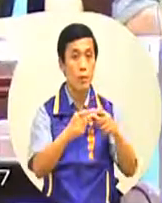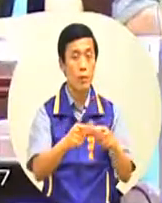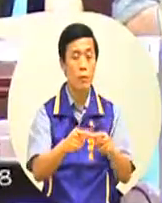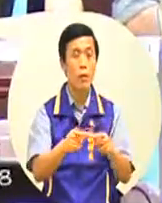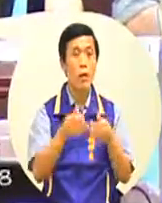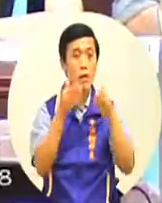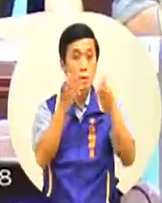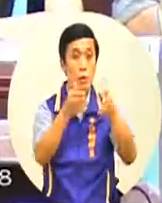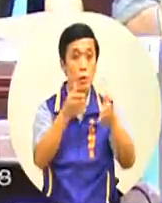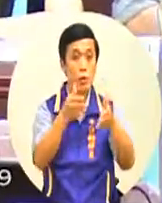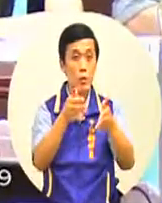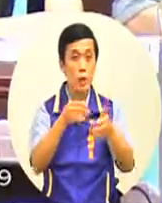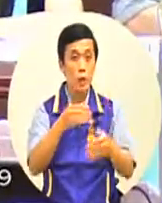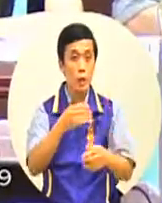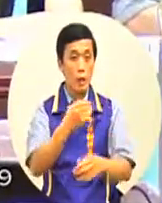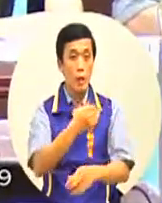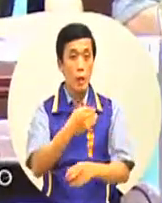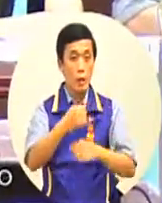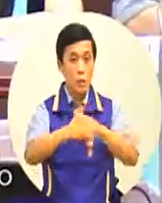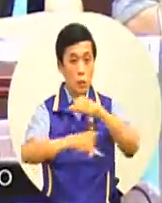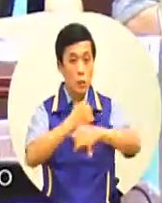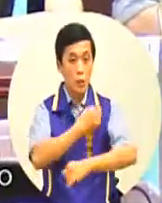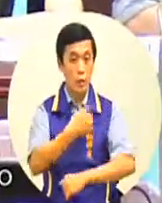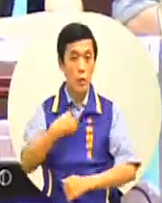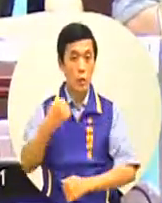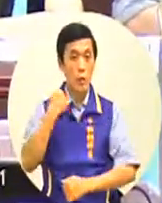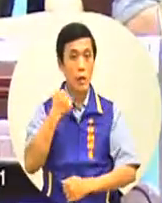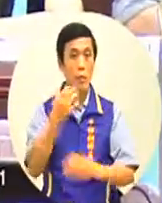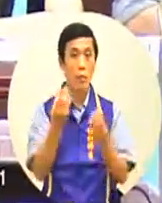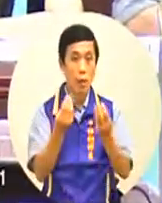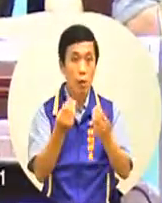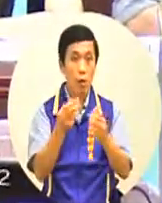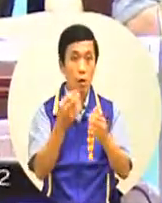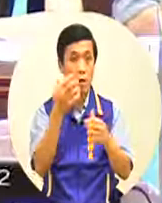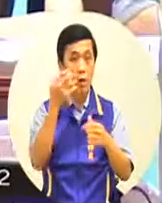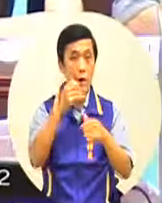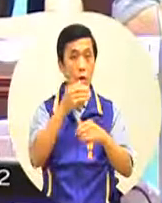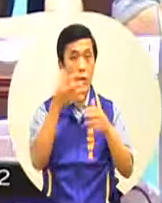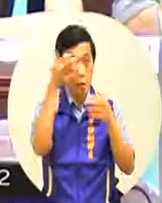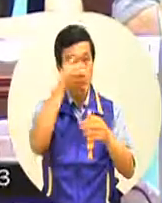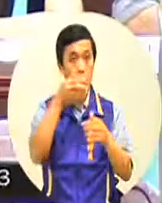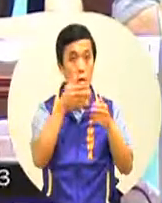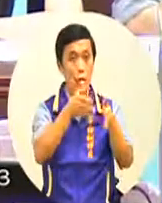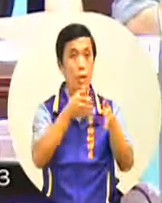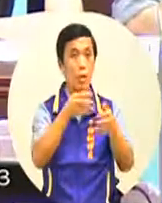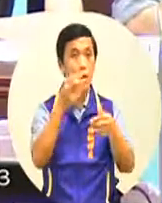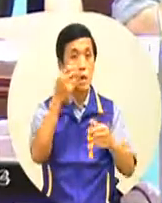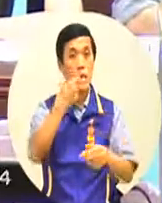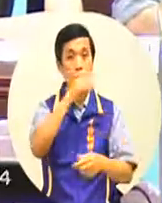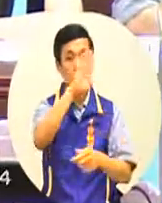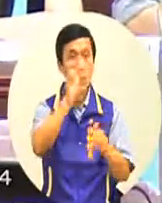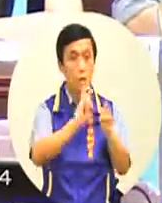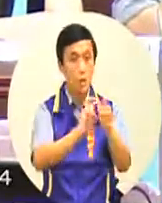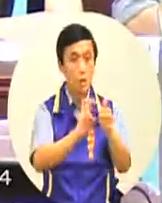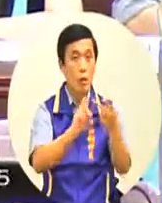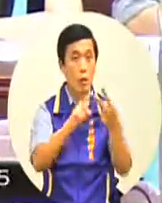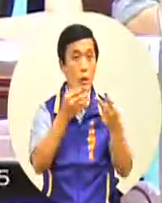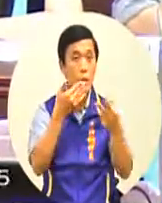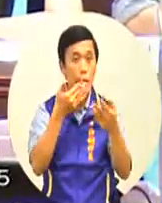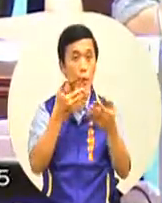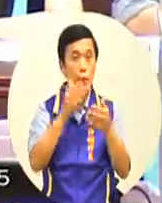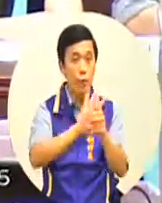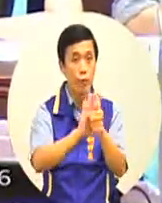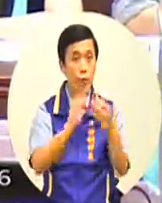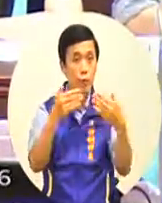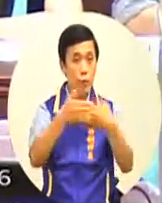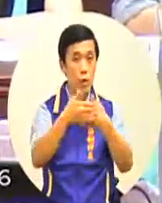针对失能的老人，我们有提供居家服务、日间照顾、家庭托顾、餐饮服务、交